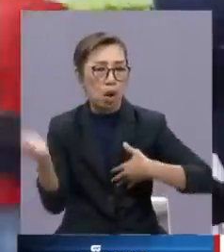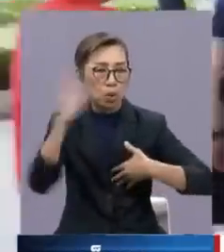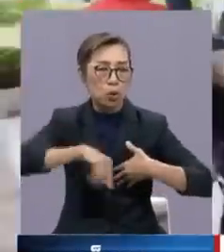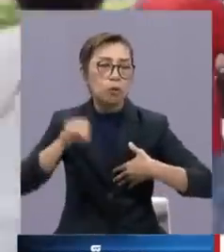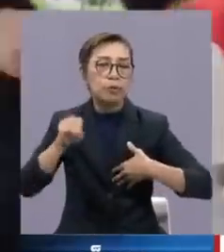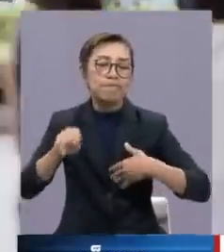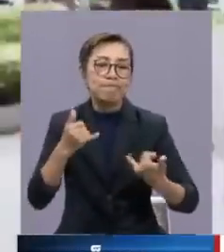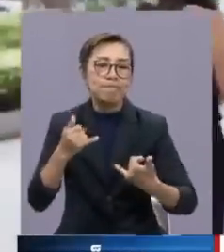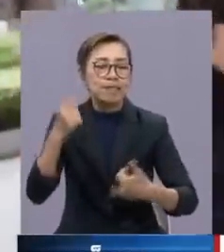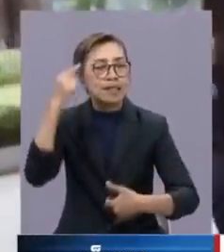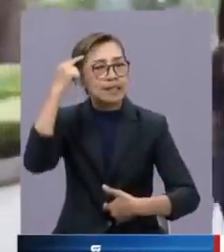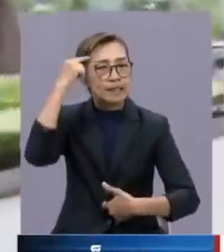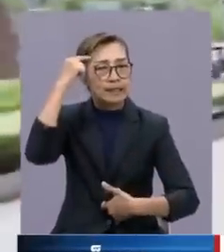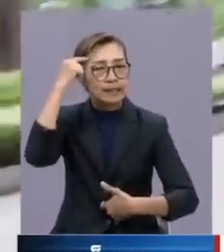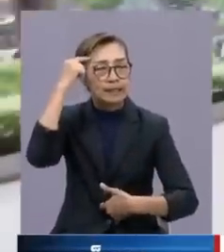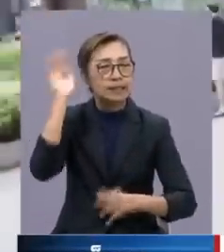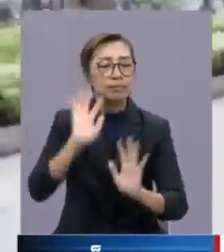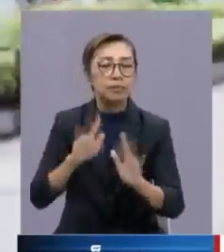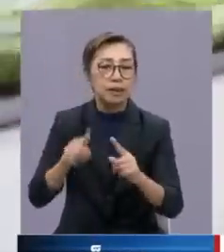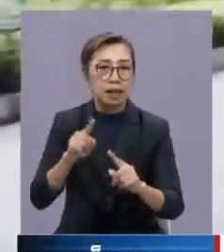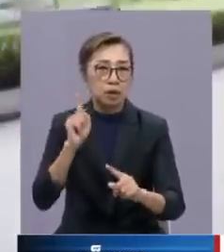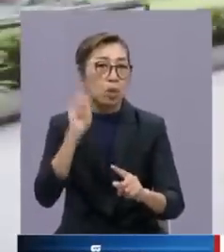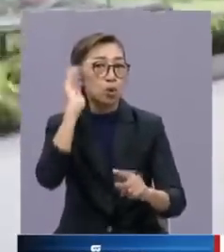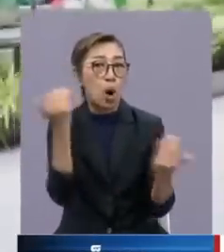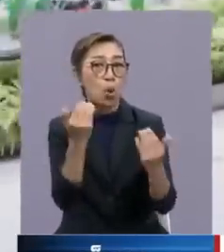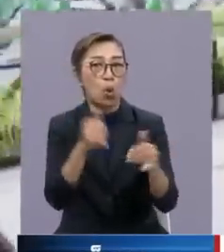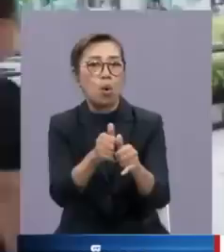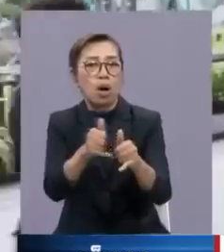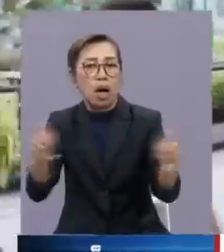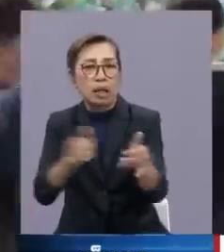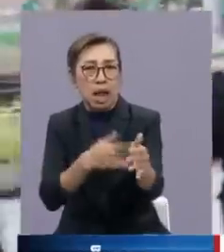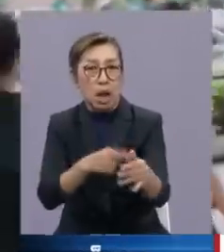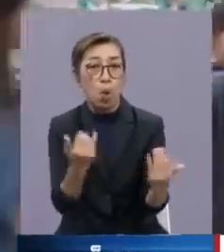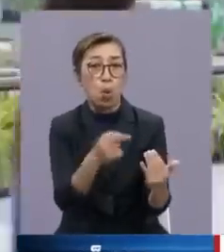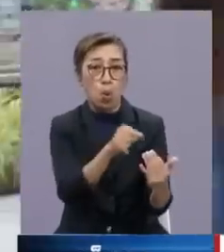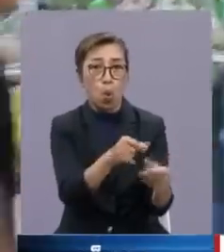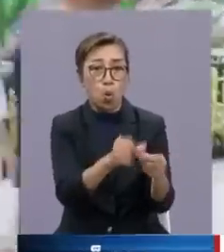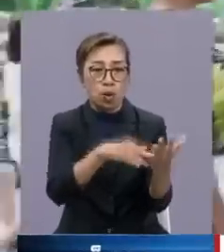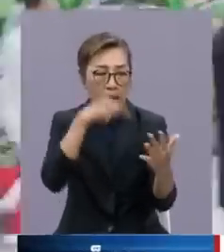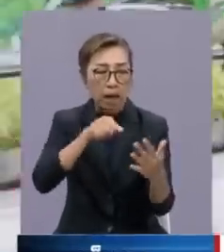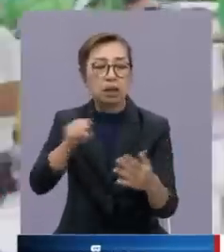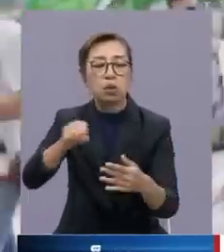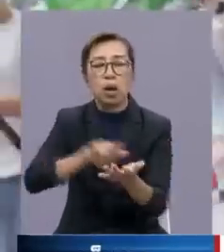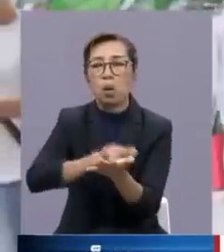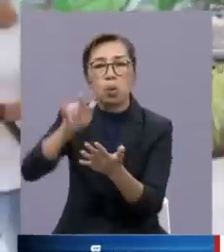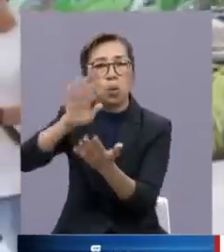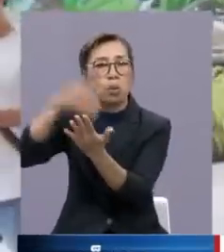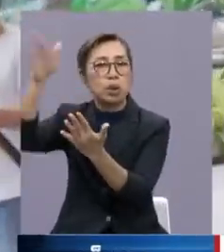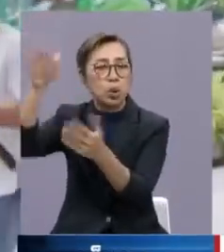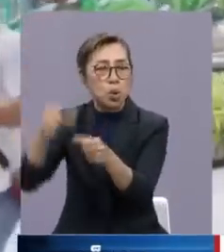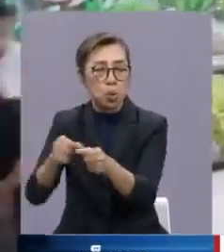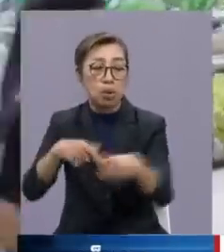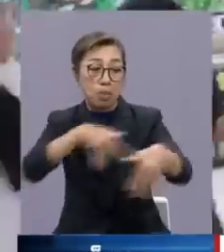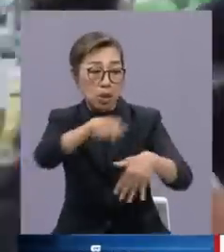ามไม่ยึดติดแม้ว่าที่ผ่านมาจะต้องใช้ชีวิตห่างจากลูกชายก็คือน้องไปเนี่ยนะฮะก็ยังขอบคุณพี่น้องประชาชนที่ให้ความรักและยัง